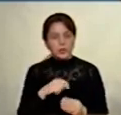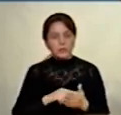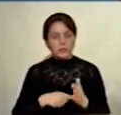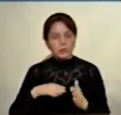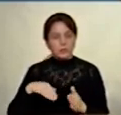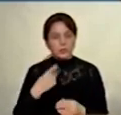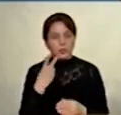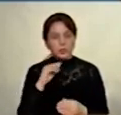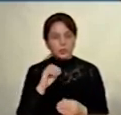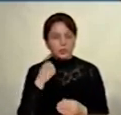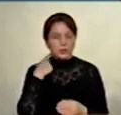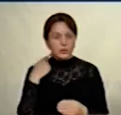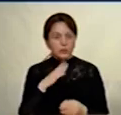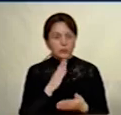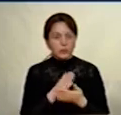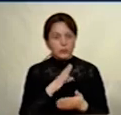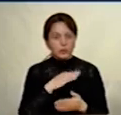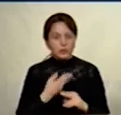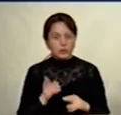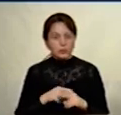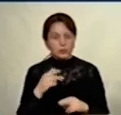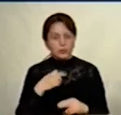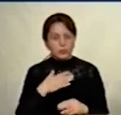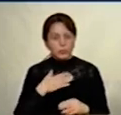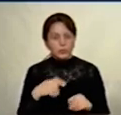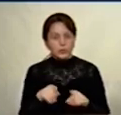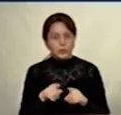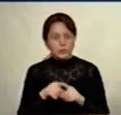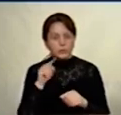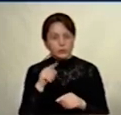borligi uchun biz ham mana bu ko'paytmadagi orqa